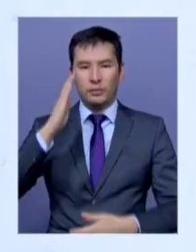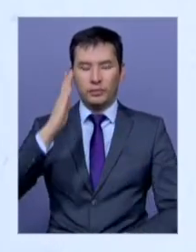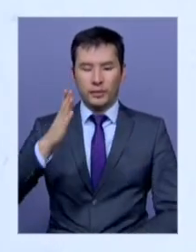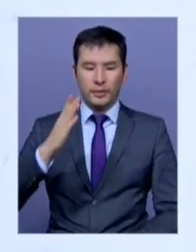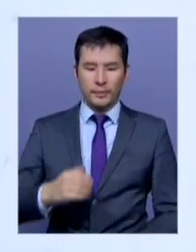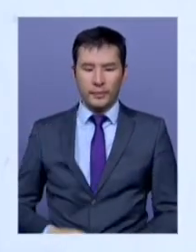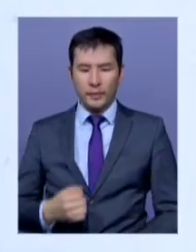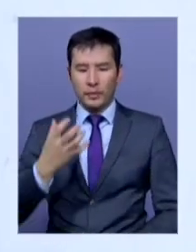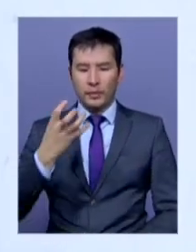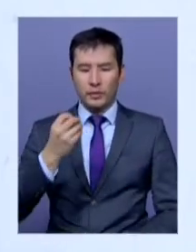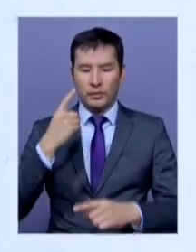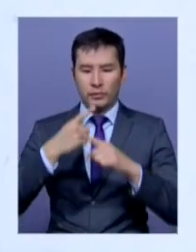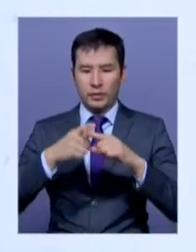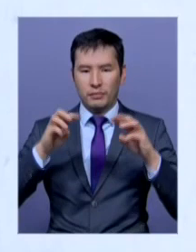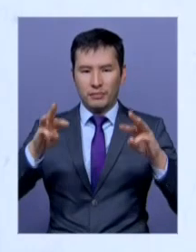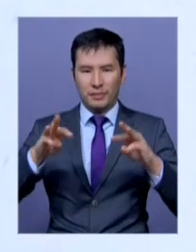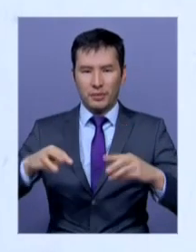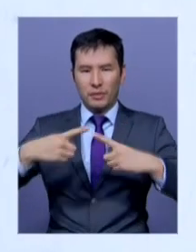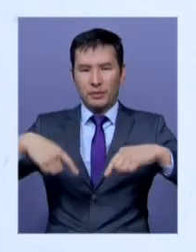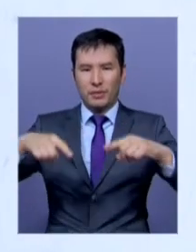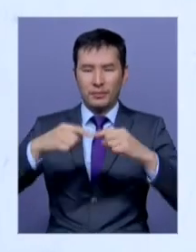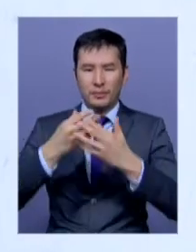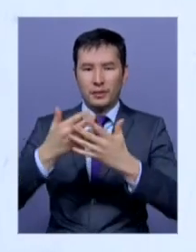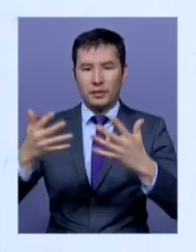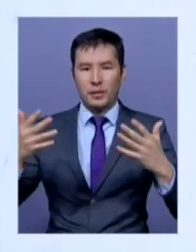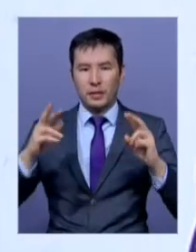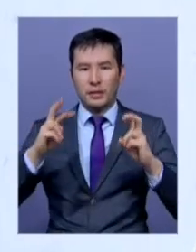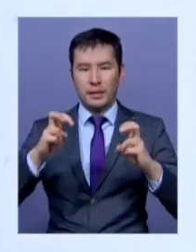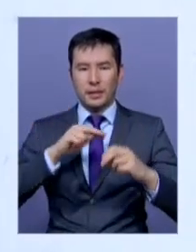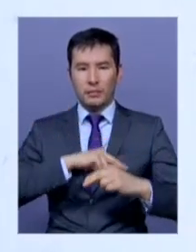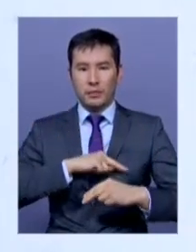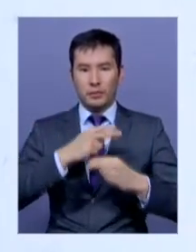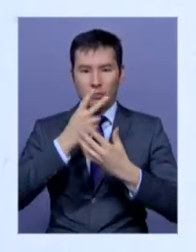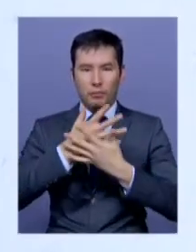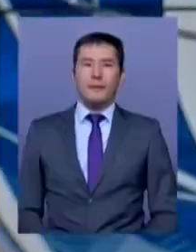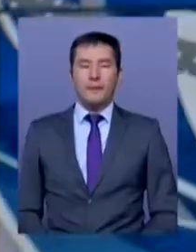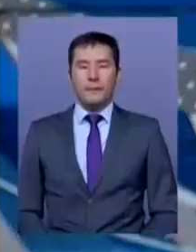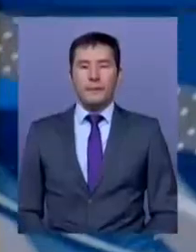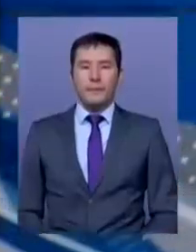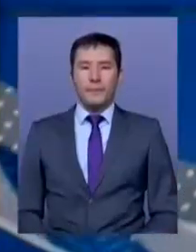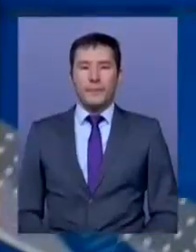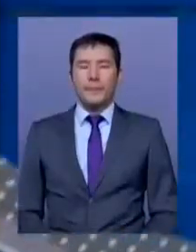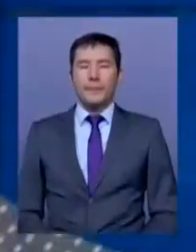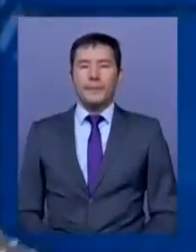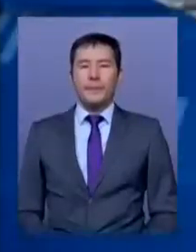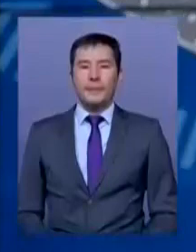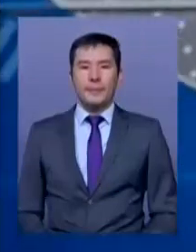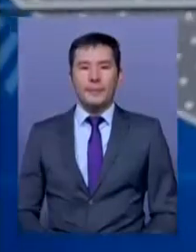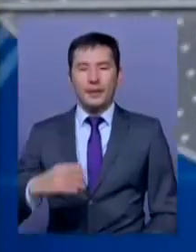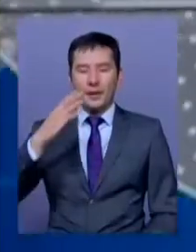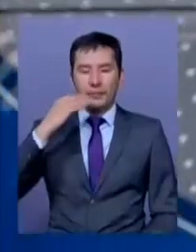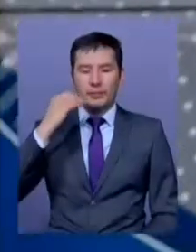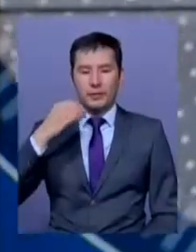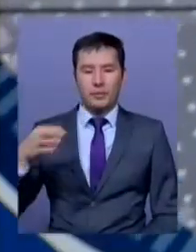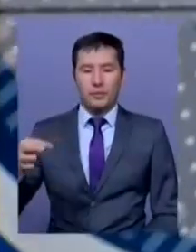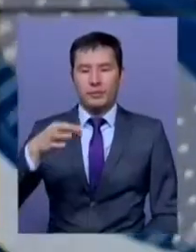аударылады. Онымен қоса мемлекеттік мекемелердің ашық түрде жұмыс істеуін қамтамасыз етеміз. Өзге жаңалықтар. Алматы